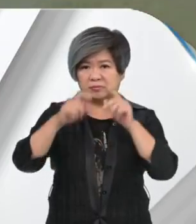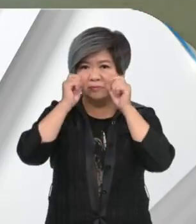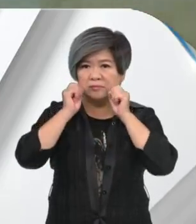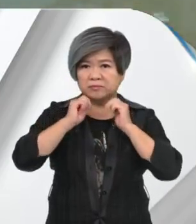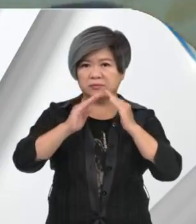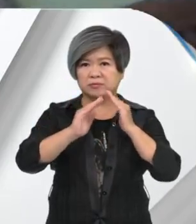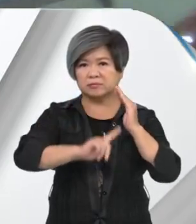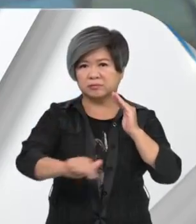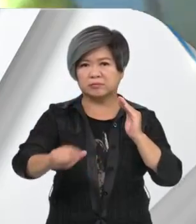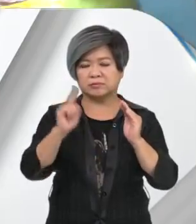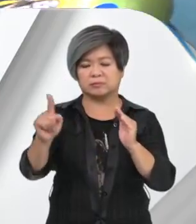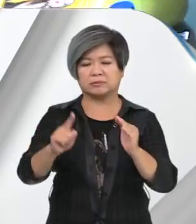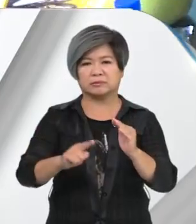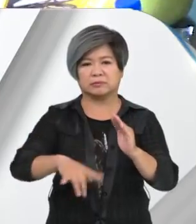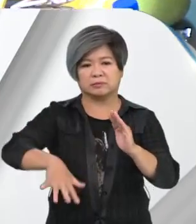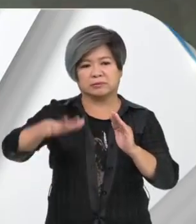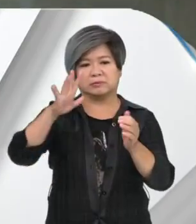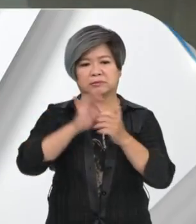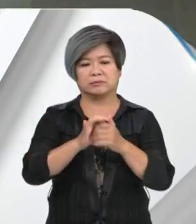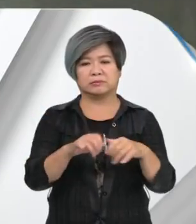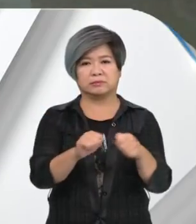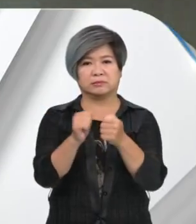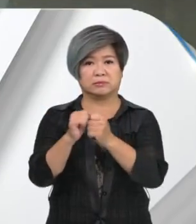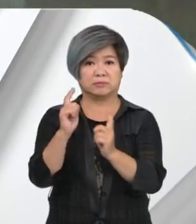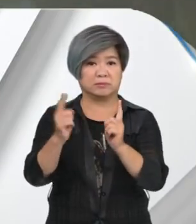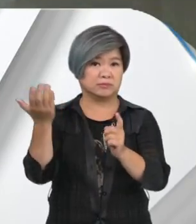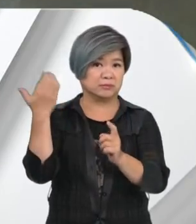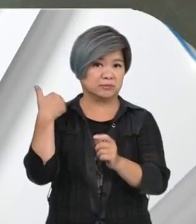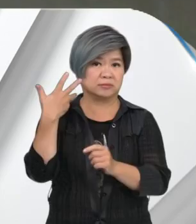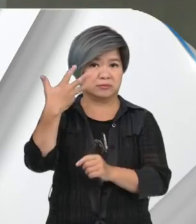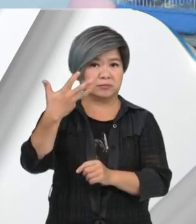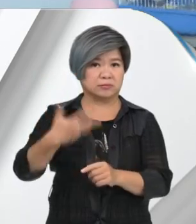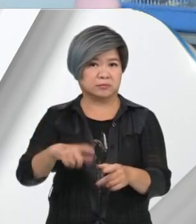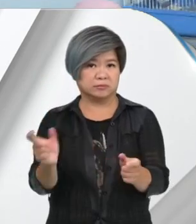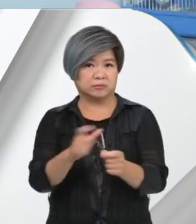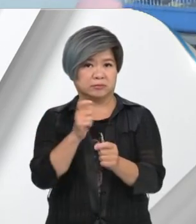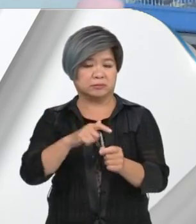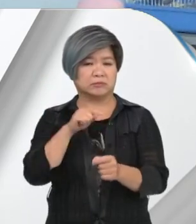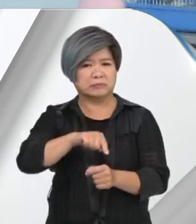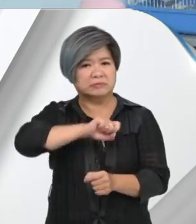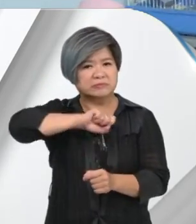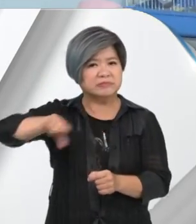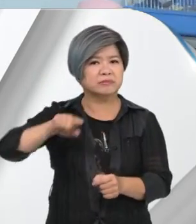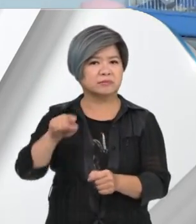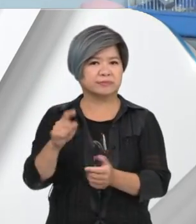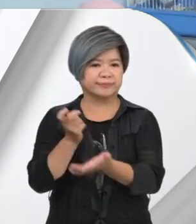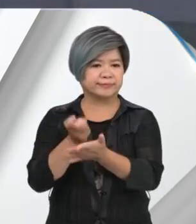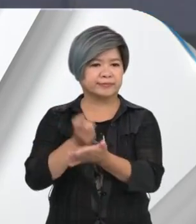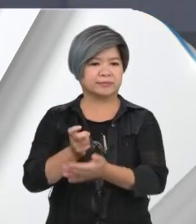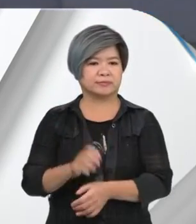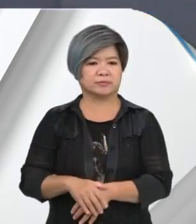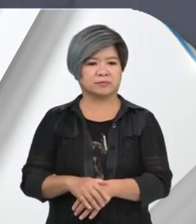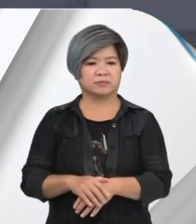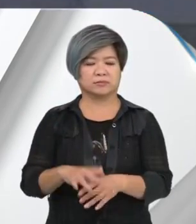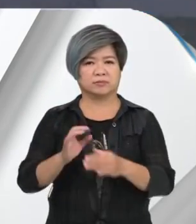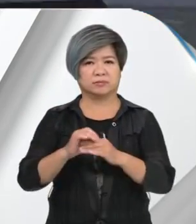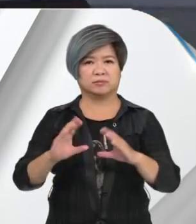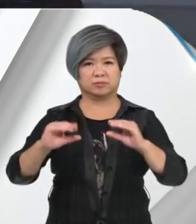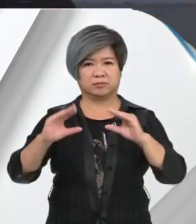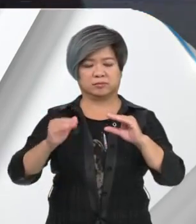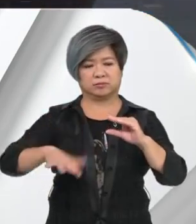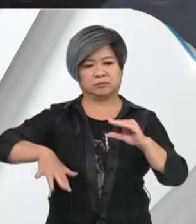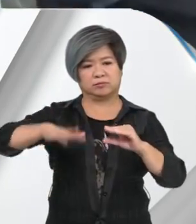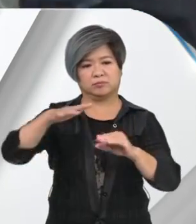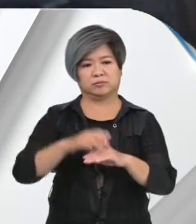杯，财产嘅损失比莫拿去房产嘅时间还过严重。 5点人，要6点，碰撞白嘅都湿青青